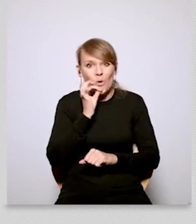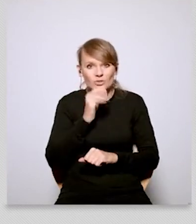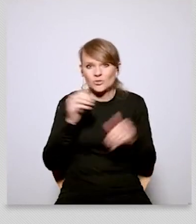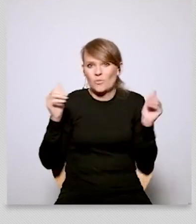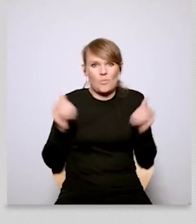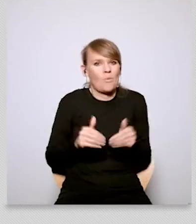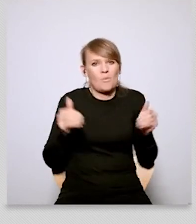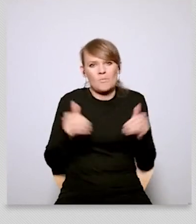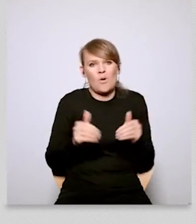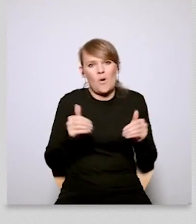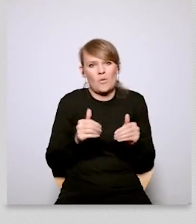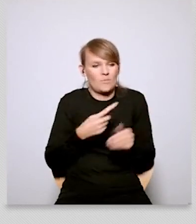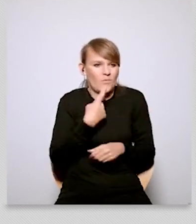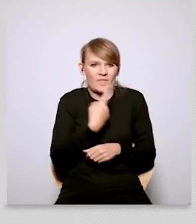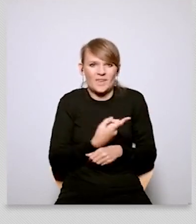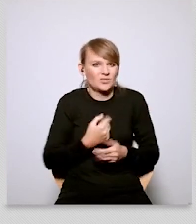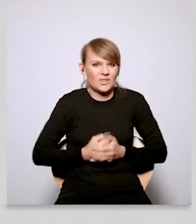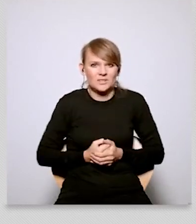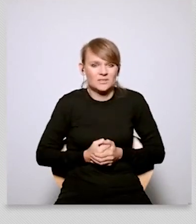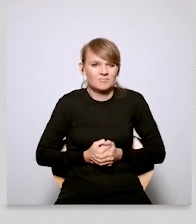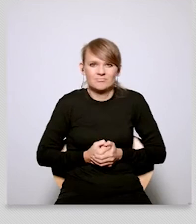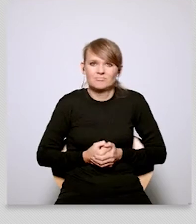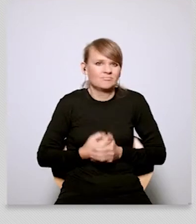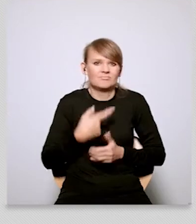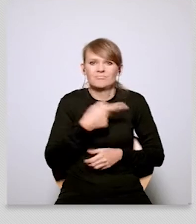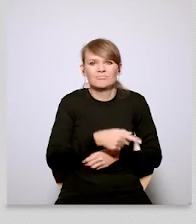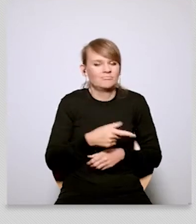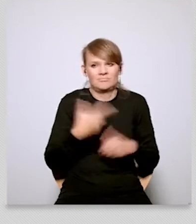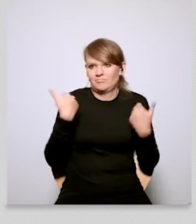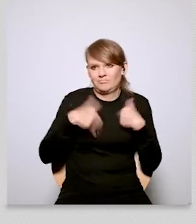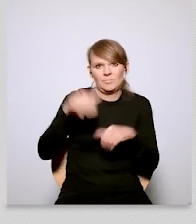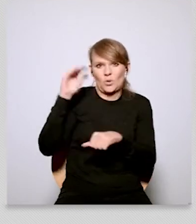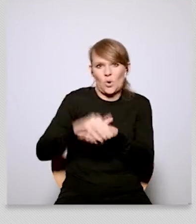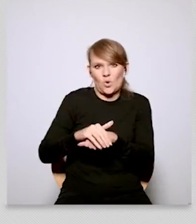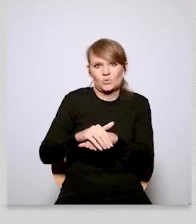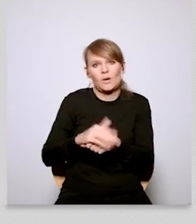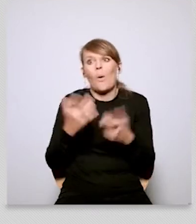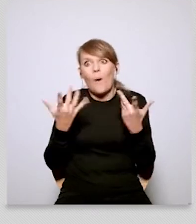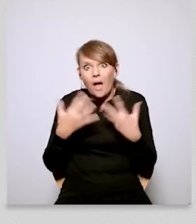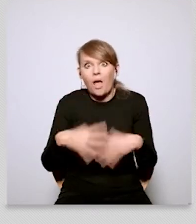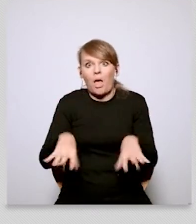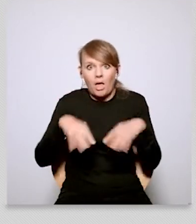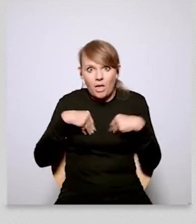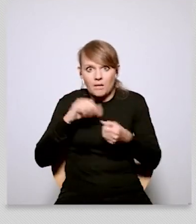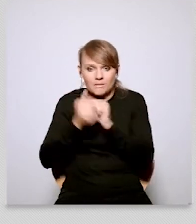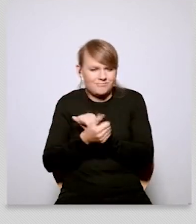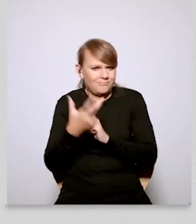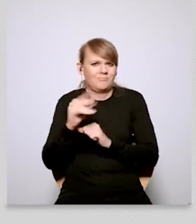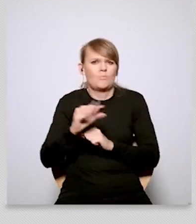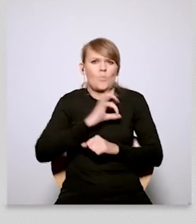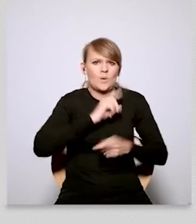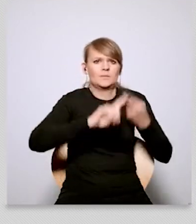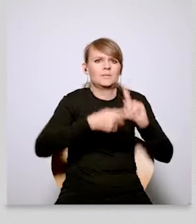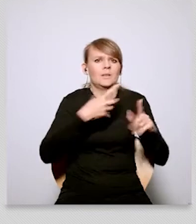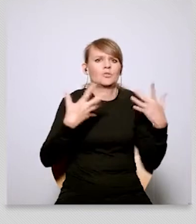argumentów do tego, żeby tak łatwo nie przystawać na te zmiany, tak łatwo swoich, swojego stylu życia nie zmieniać, mimo